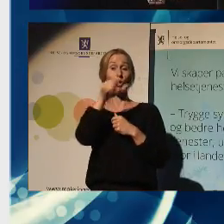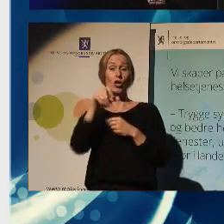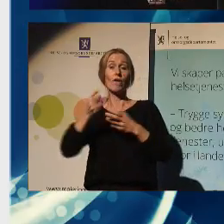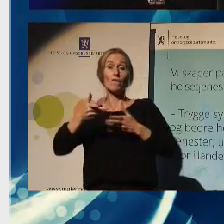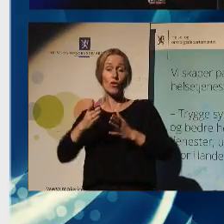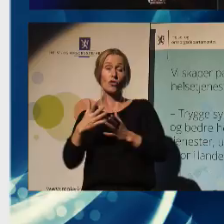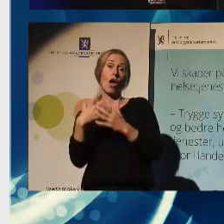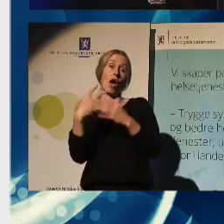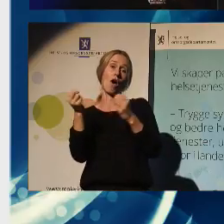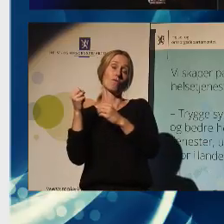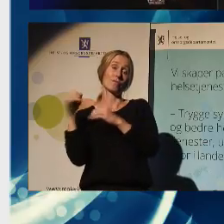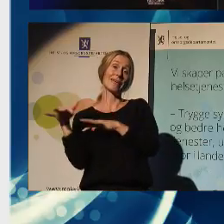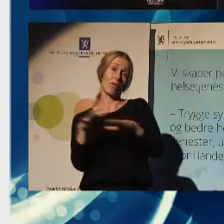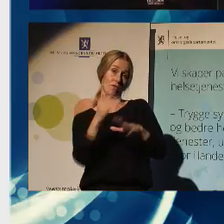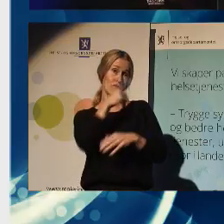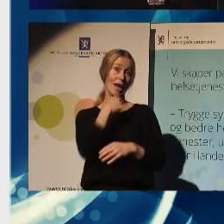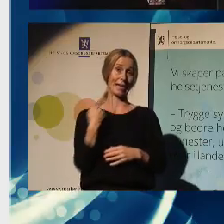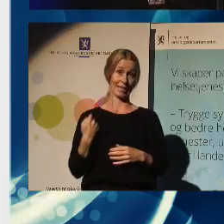født av migrantforeldre.